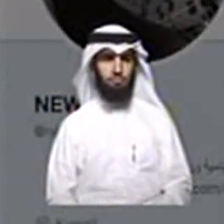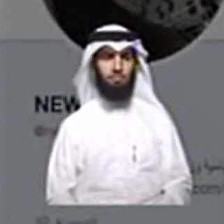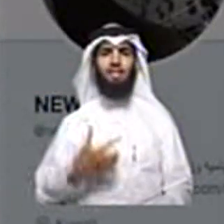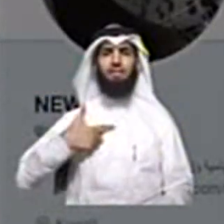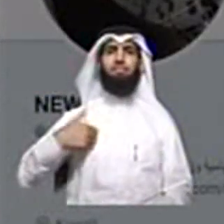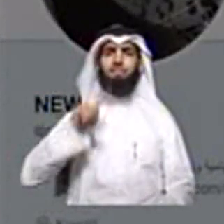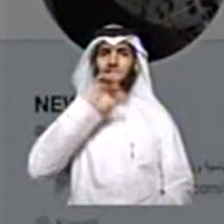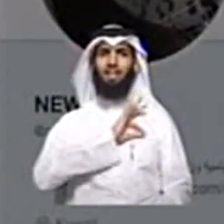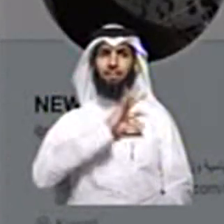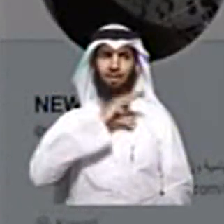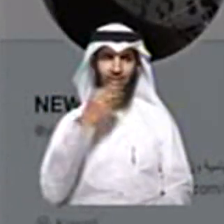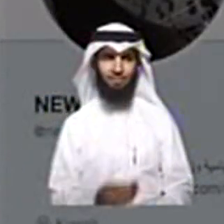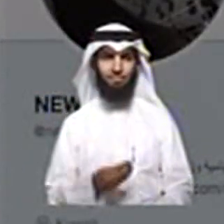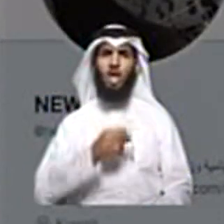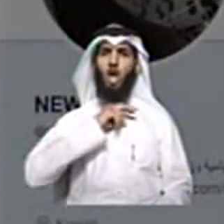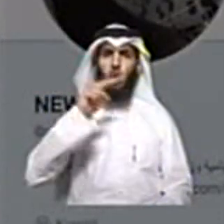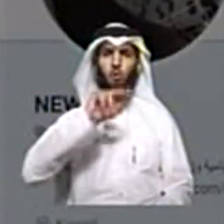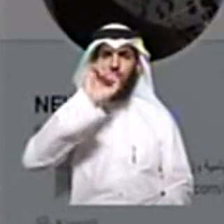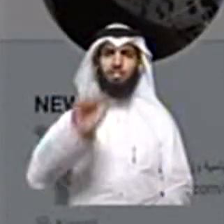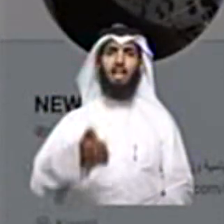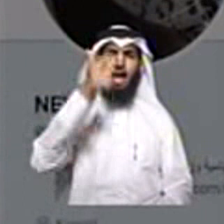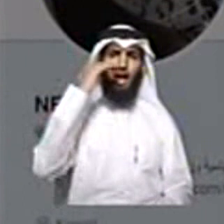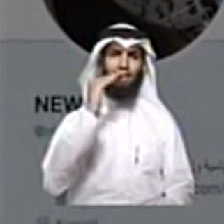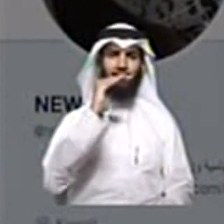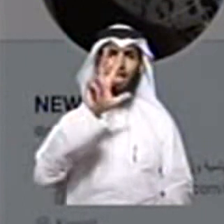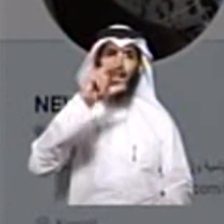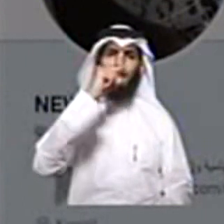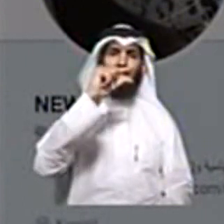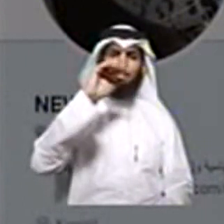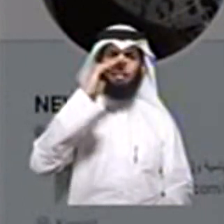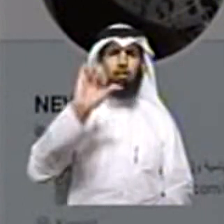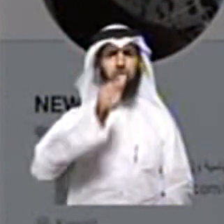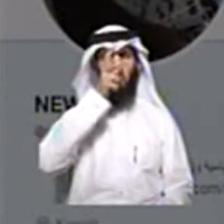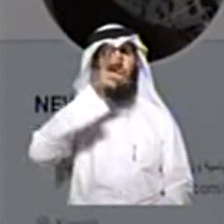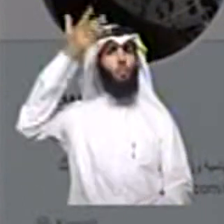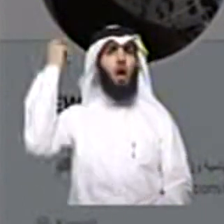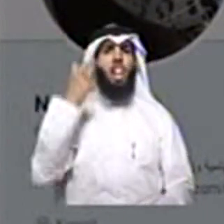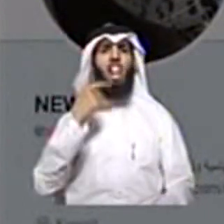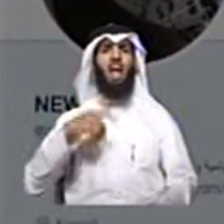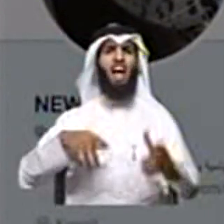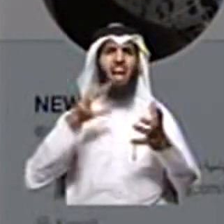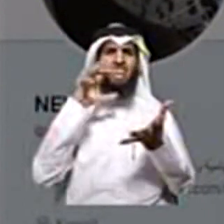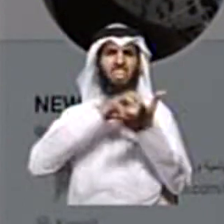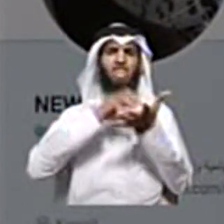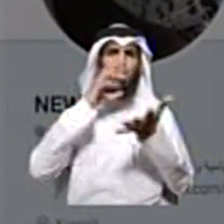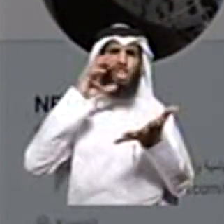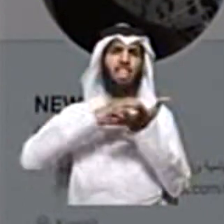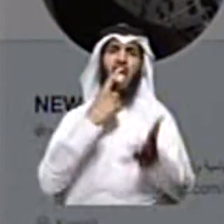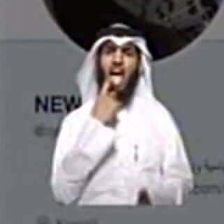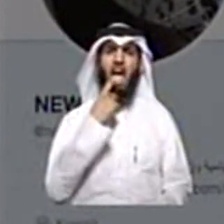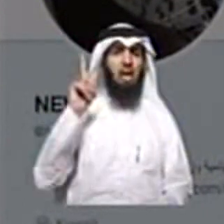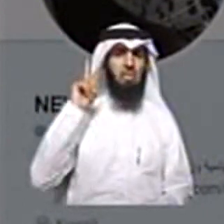بسم الله الرحمن الرحيم، معكم أخوكم اللاعب صالح عبد العزيز الحداد، لاعب نادي القادسية الرياضي وبطل آسيا في مسابقة الوثب